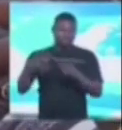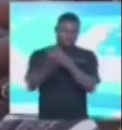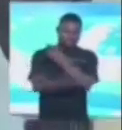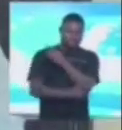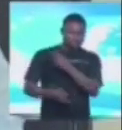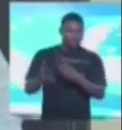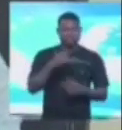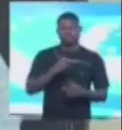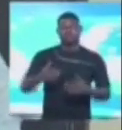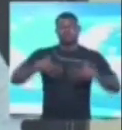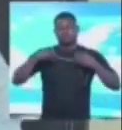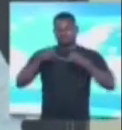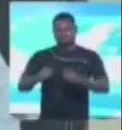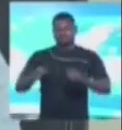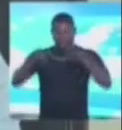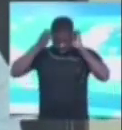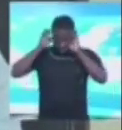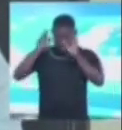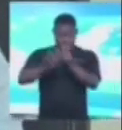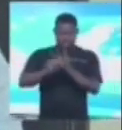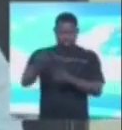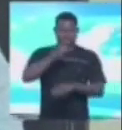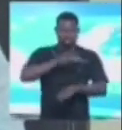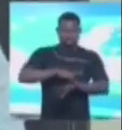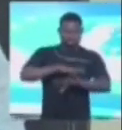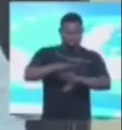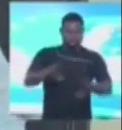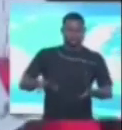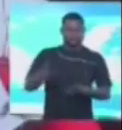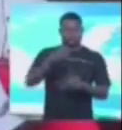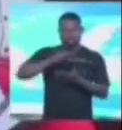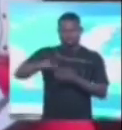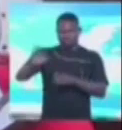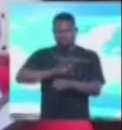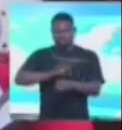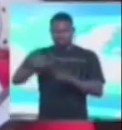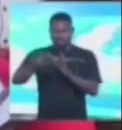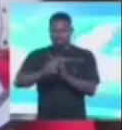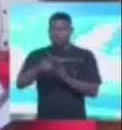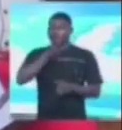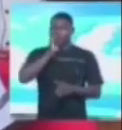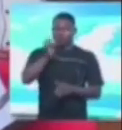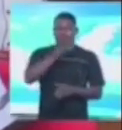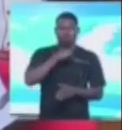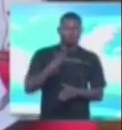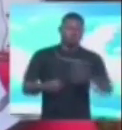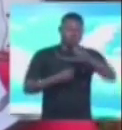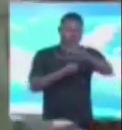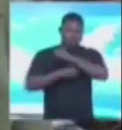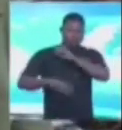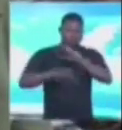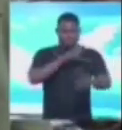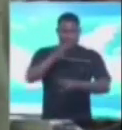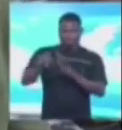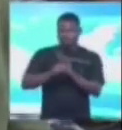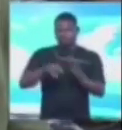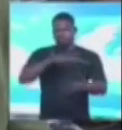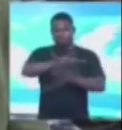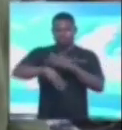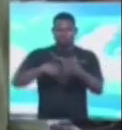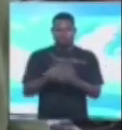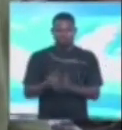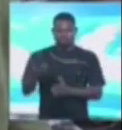l'éducation la formation professionnelle l'eau la protection civile bref presque tous les domaines qui